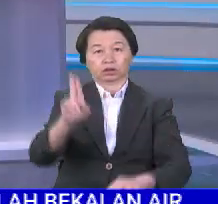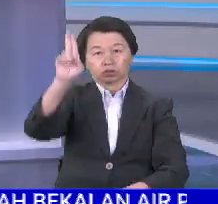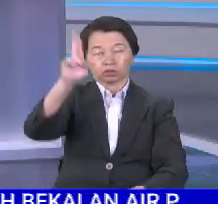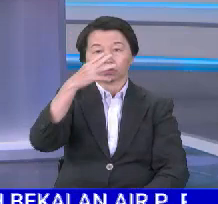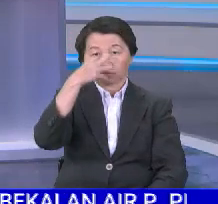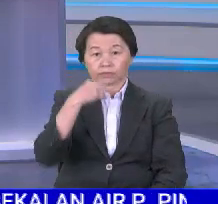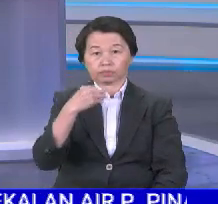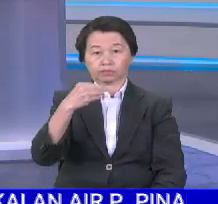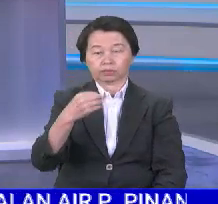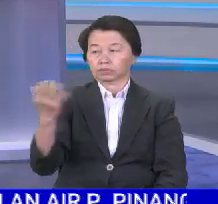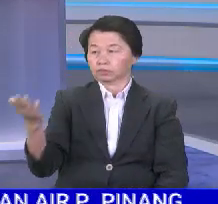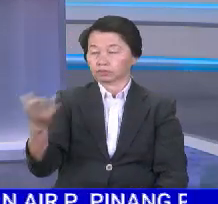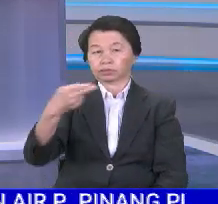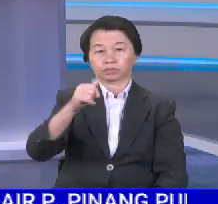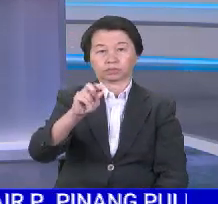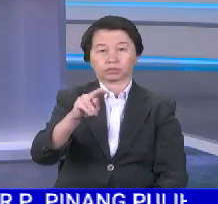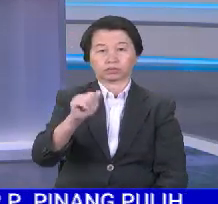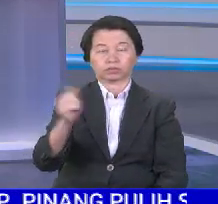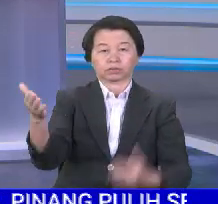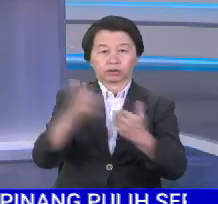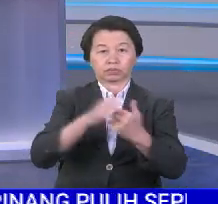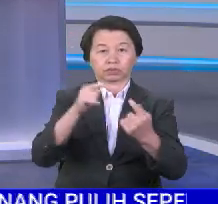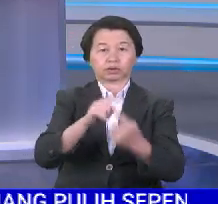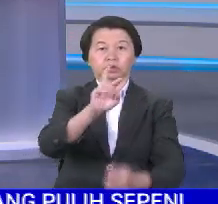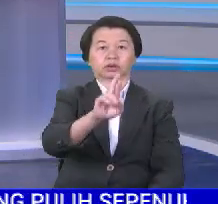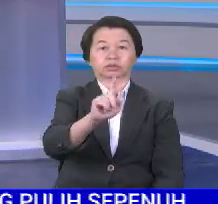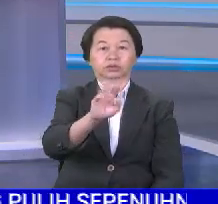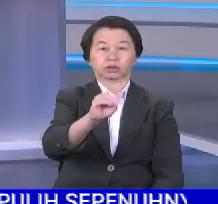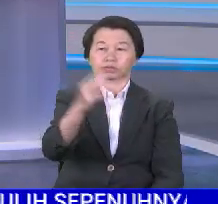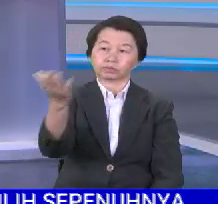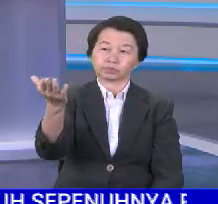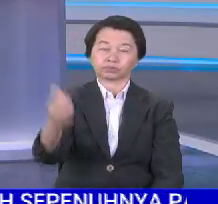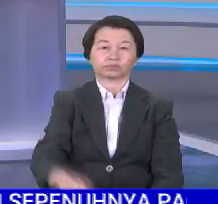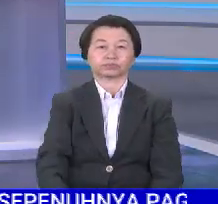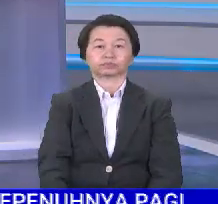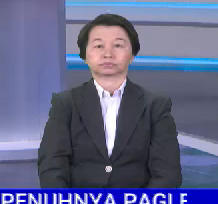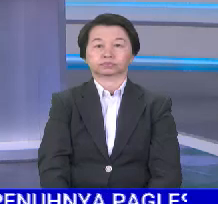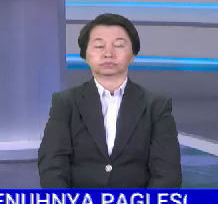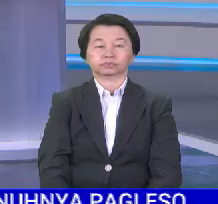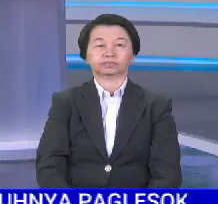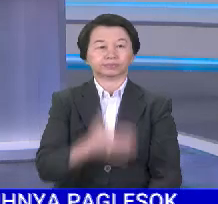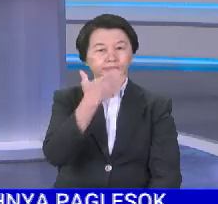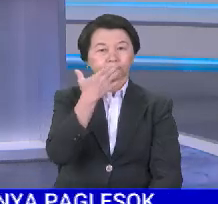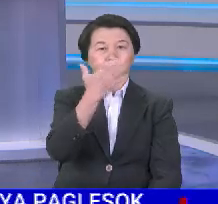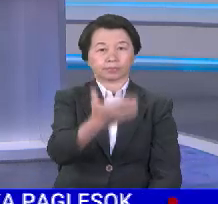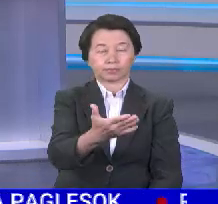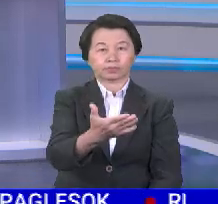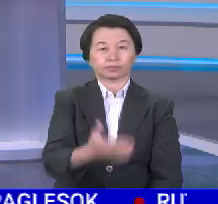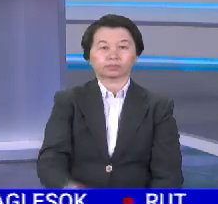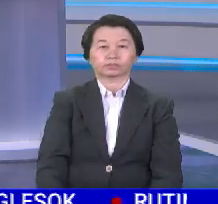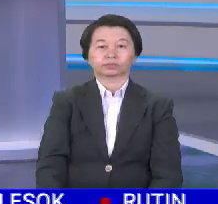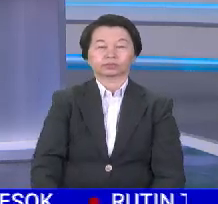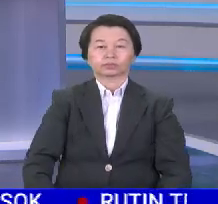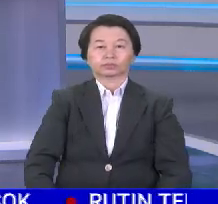Seremban Negeri Sembilan. Saya Han Adlina Sajun Ahmad kembali bersama Azam di Angkasa Puri. Silakan Azam. Ya, baik, terima kasih Lin dengan